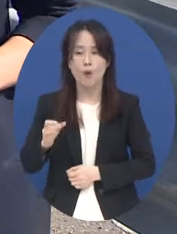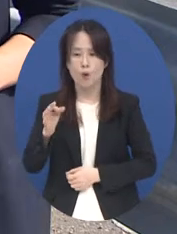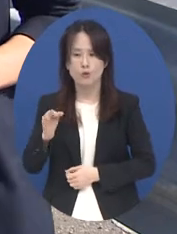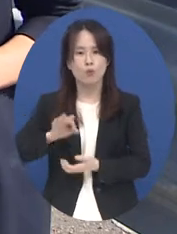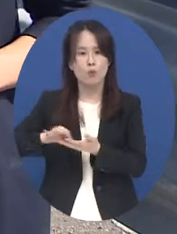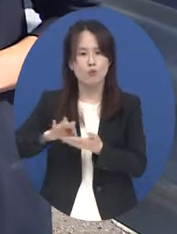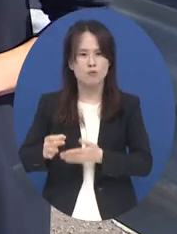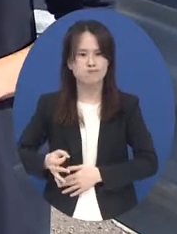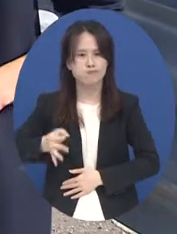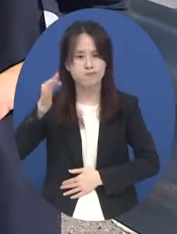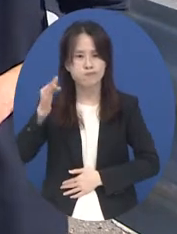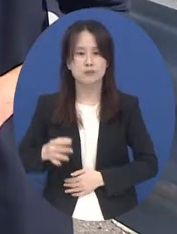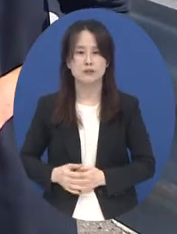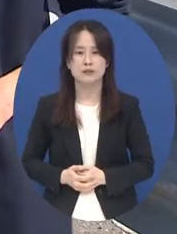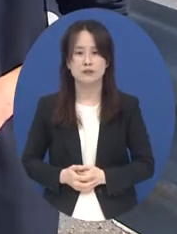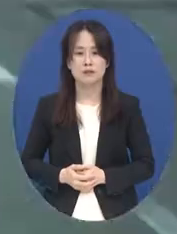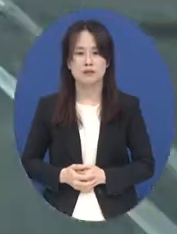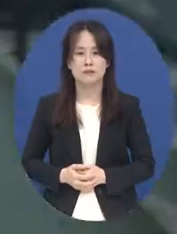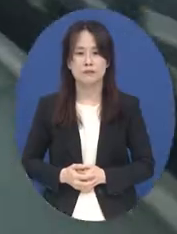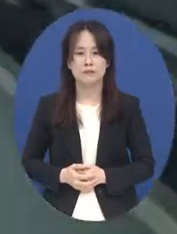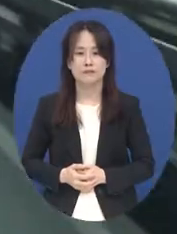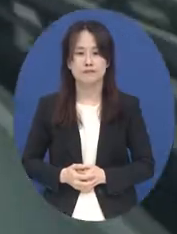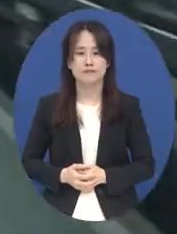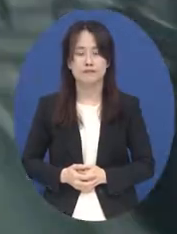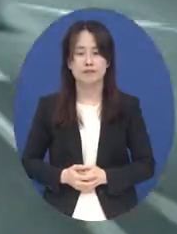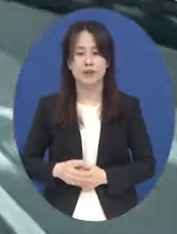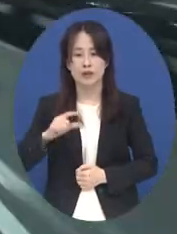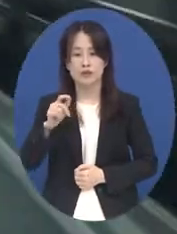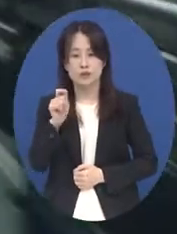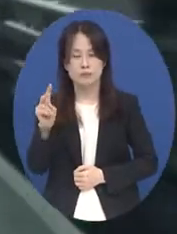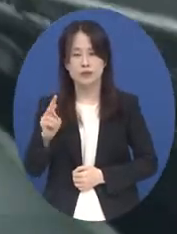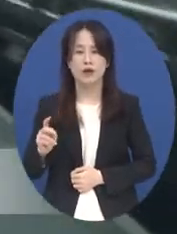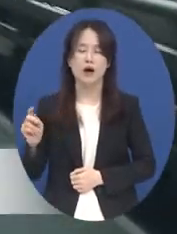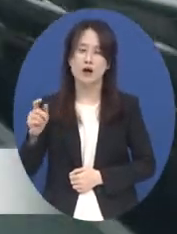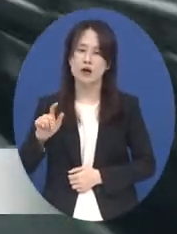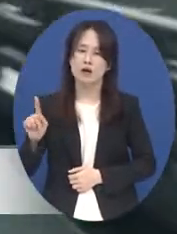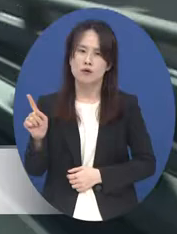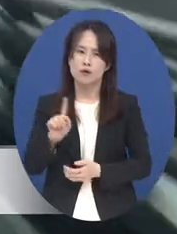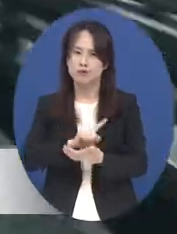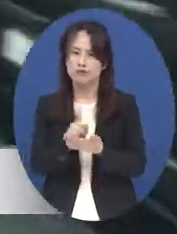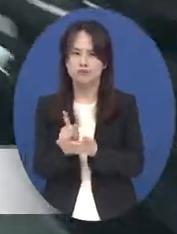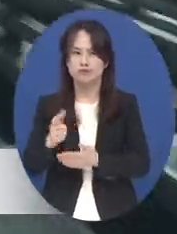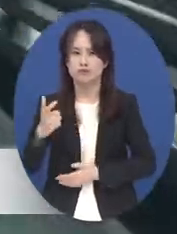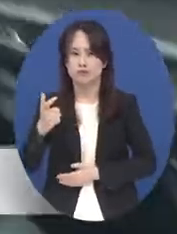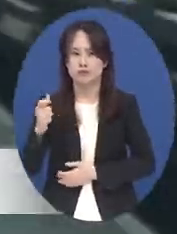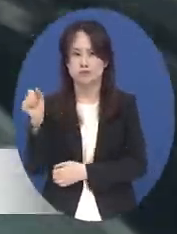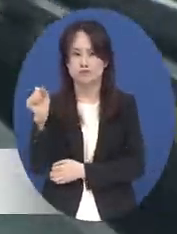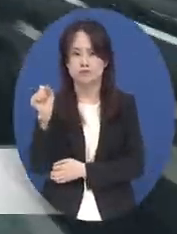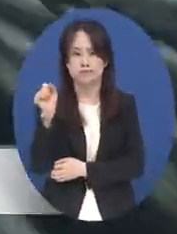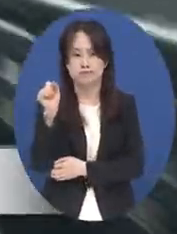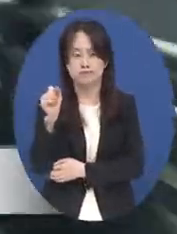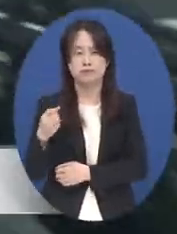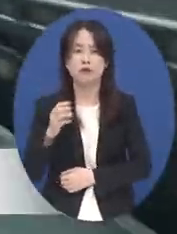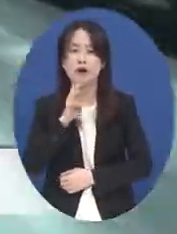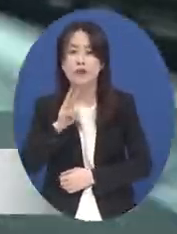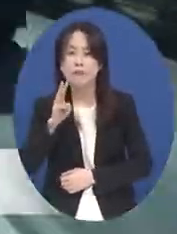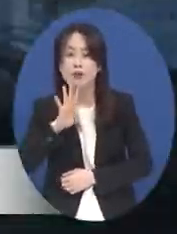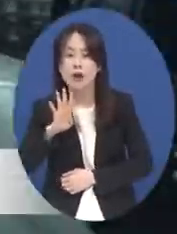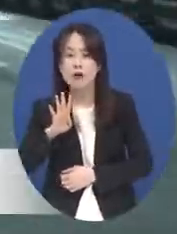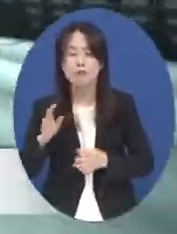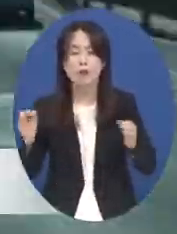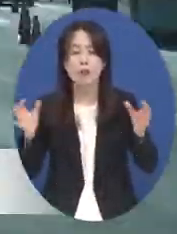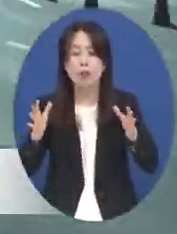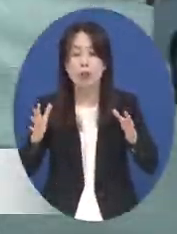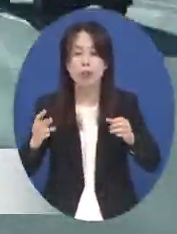꽤 비싸게 받았었습니다. 저희 GTV가 시속 60km 정도로 달려봤더니 3, 4분 정도